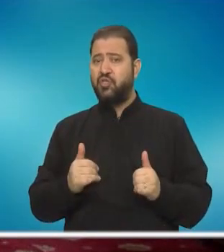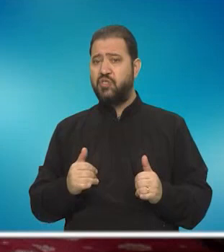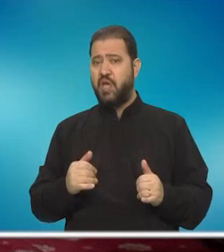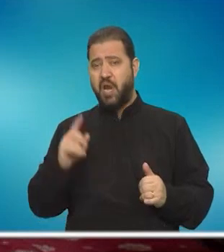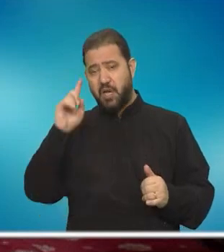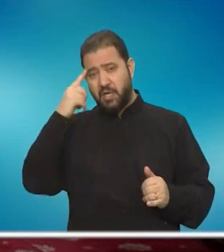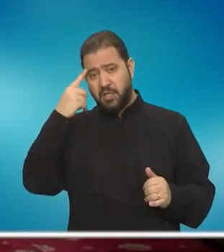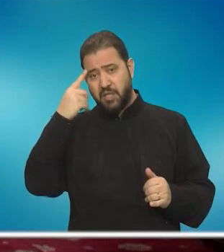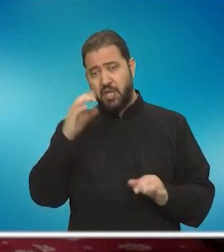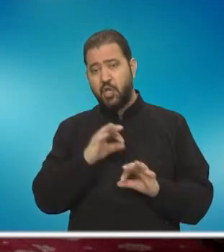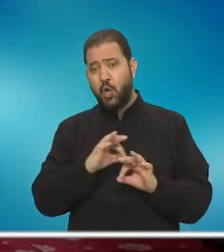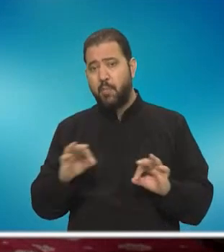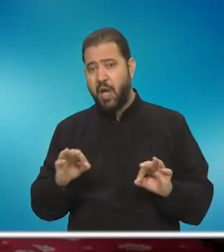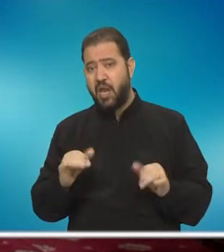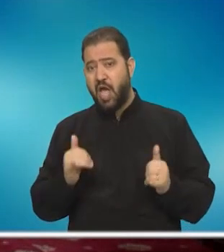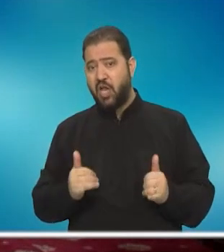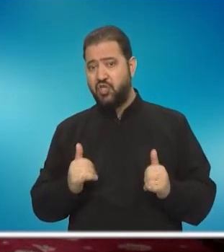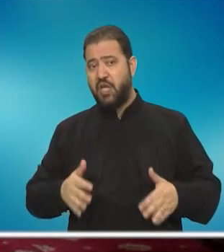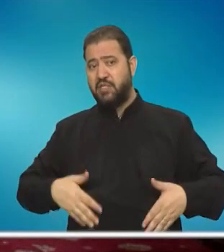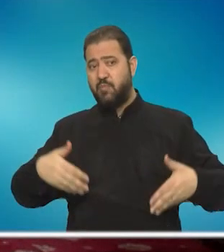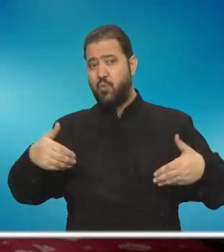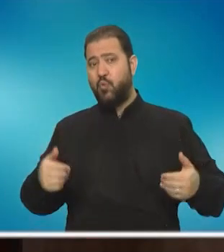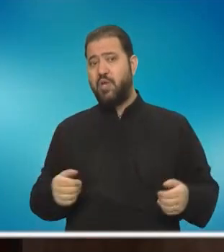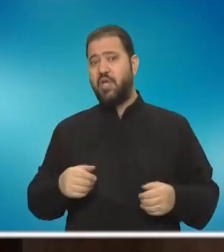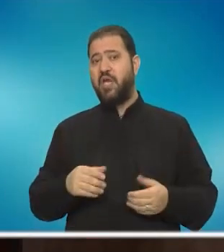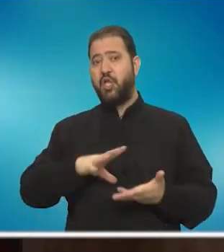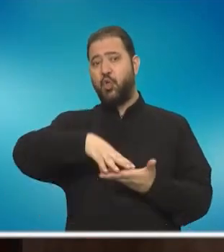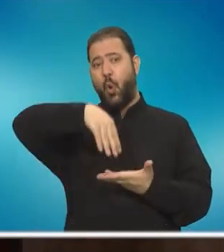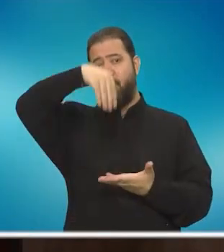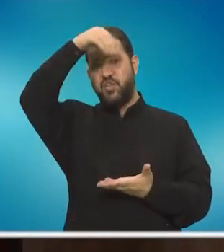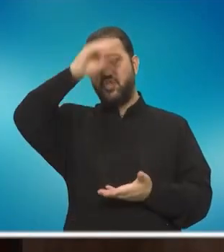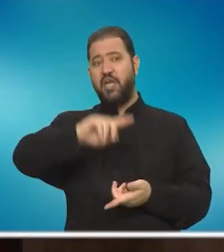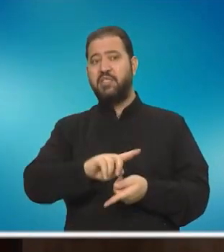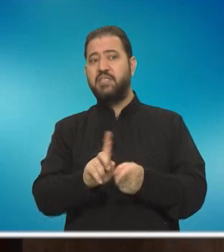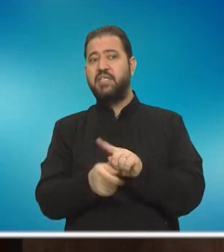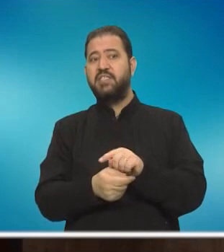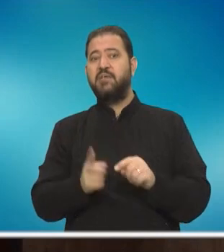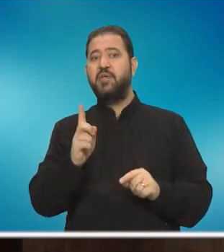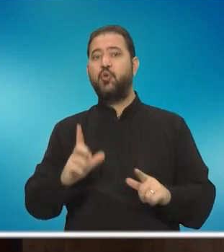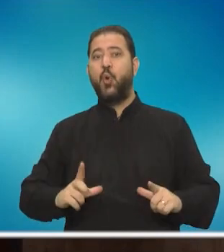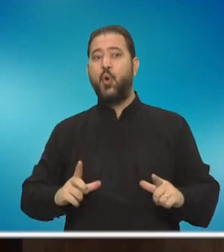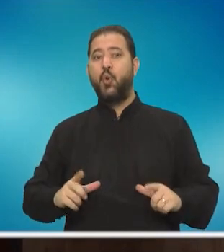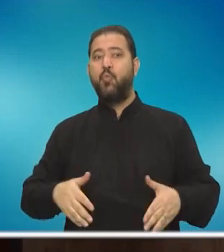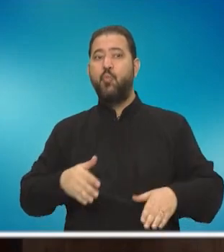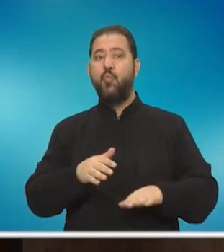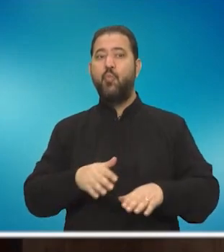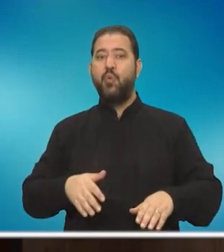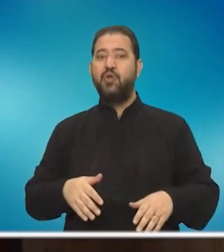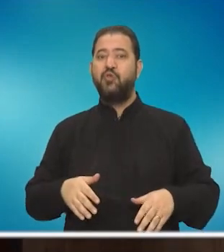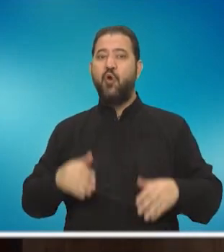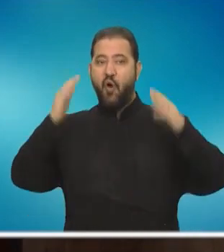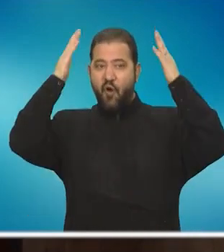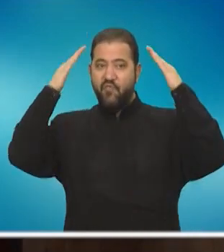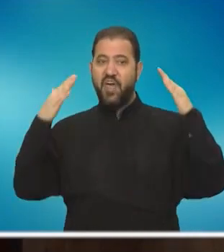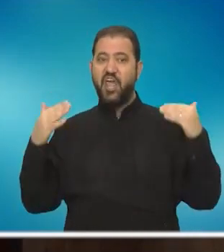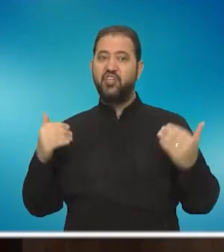mai departe, ci această bucurie duhovnicească se transformă într-o stare permanentă, într-un modus